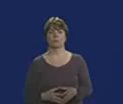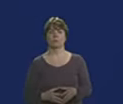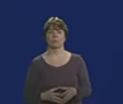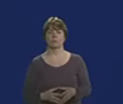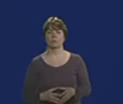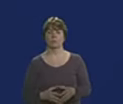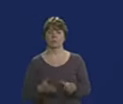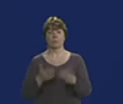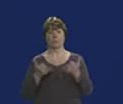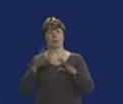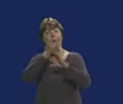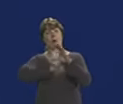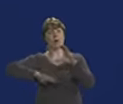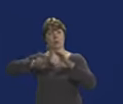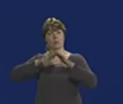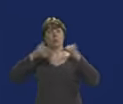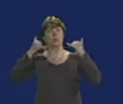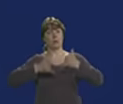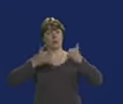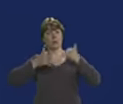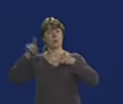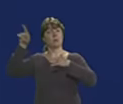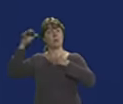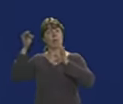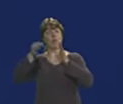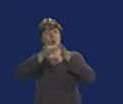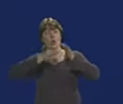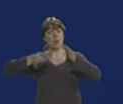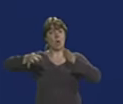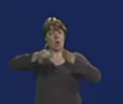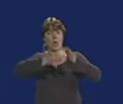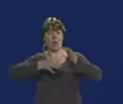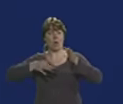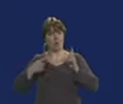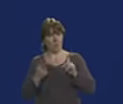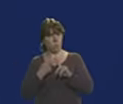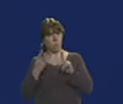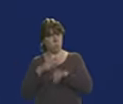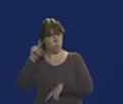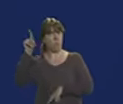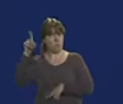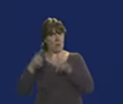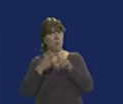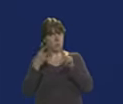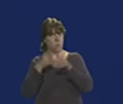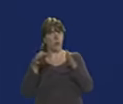Dans cette région, la filière nucléaire est d'une importance